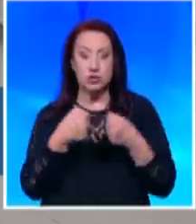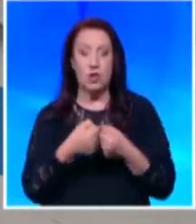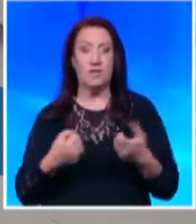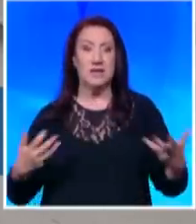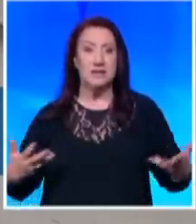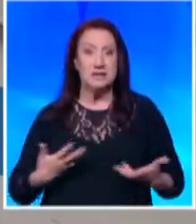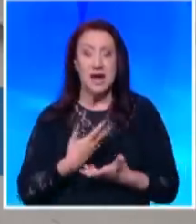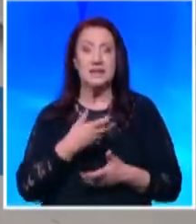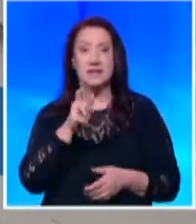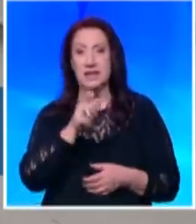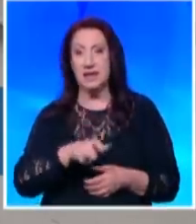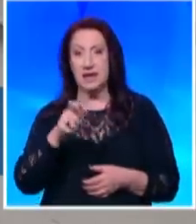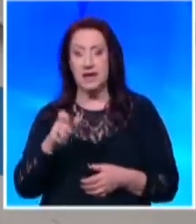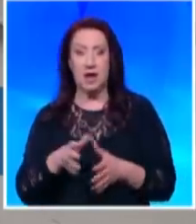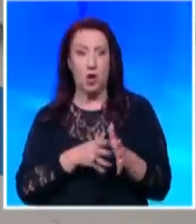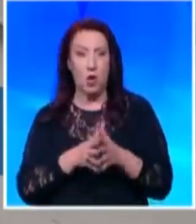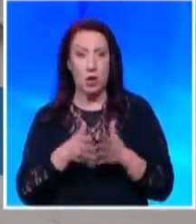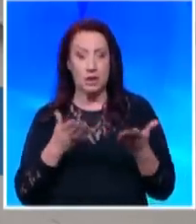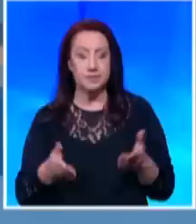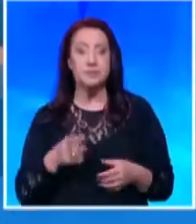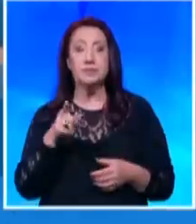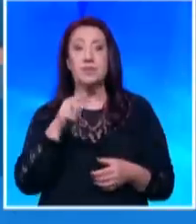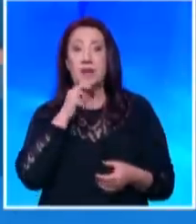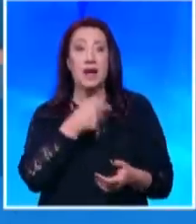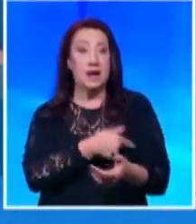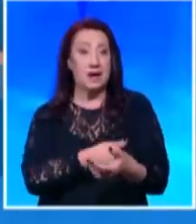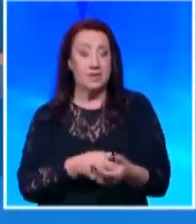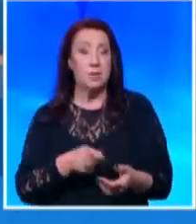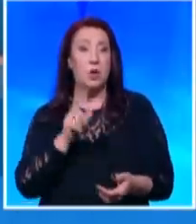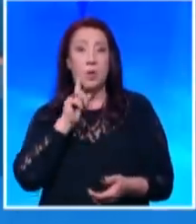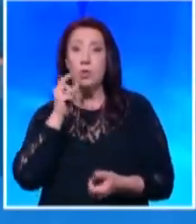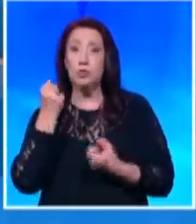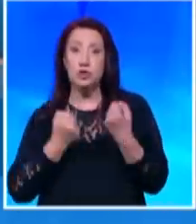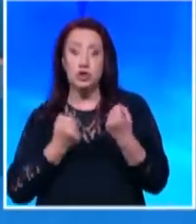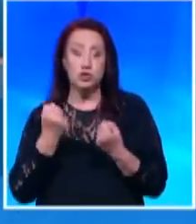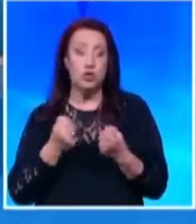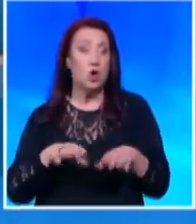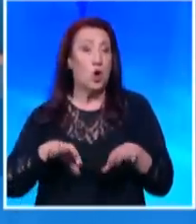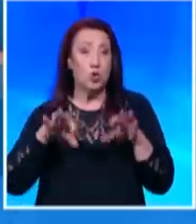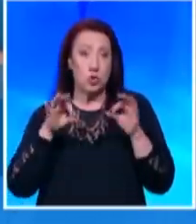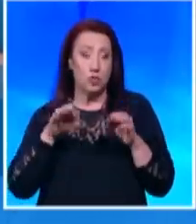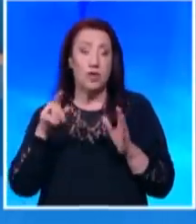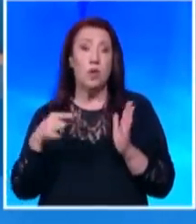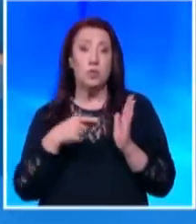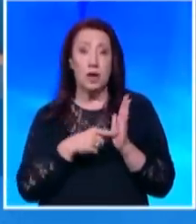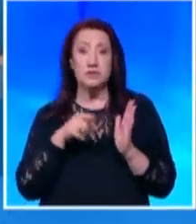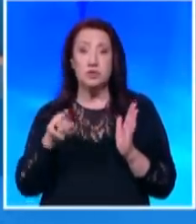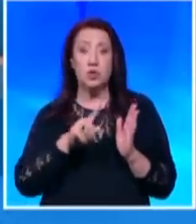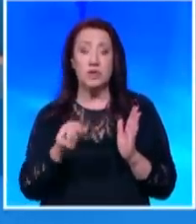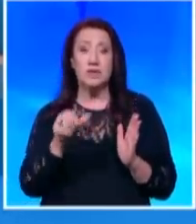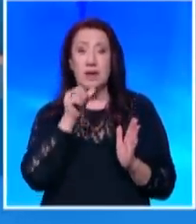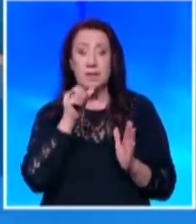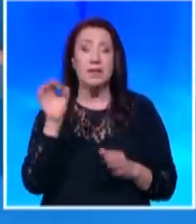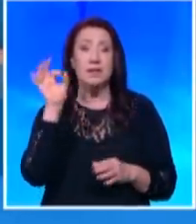А кръвната проба на шофьора, който предизвика трагедията, е готова. Тя излезе днес и показва, че той не е употребил нито алкохол,